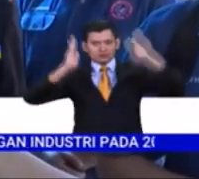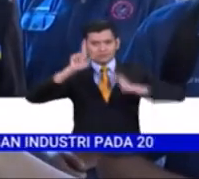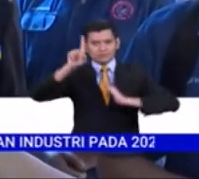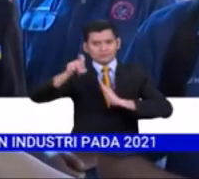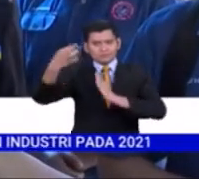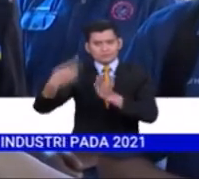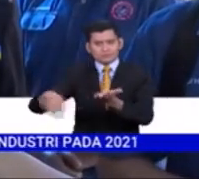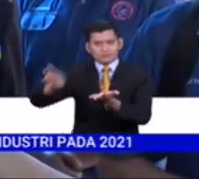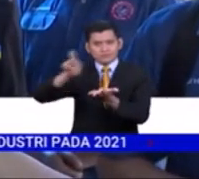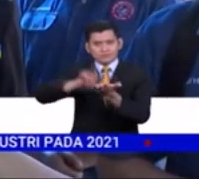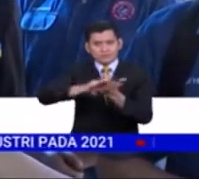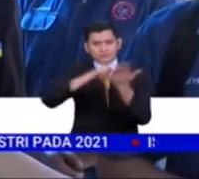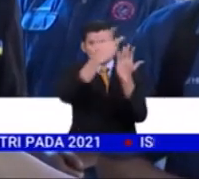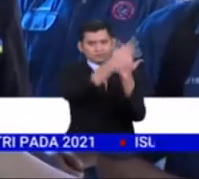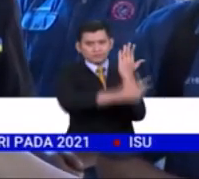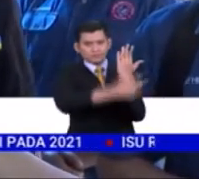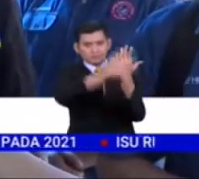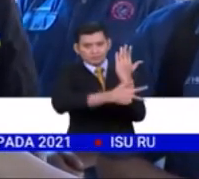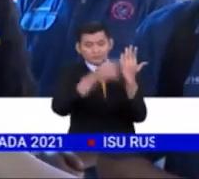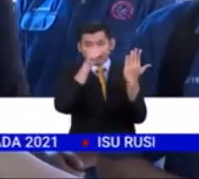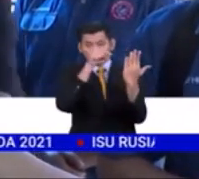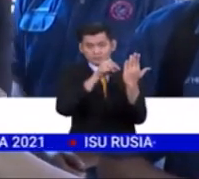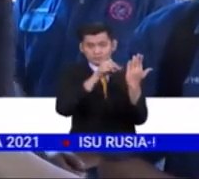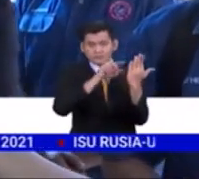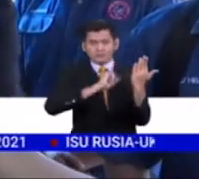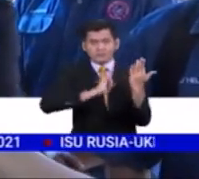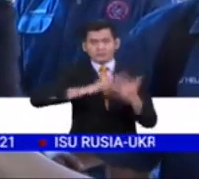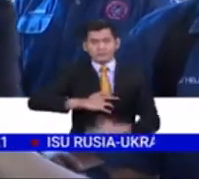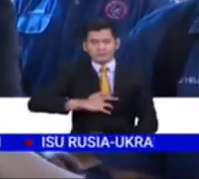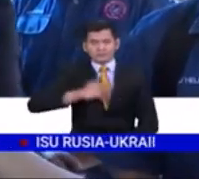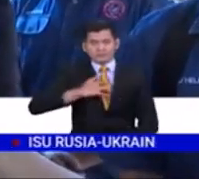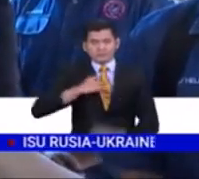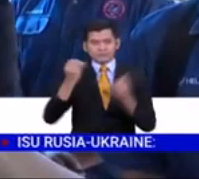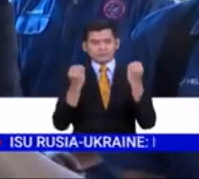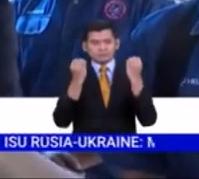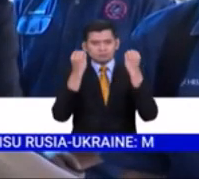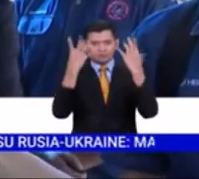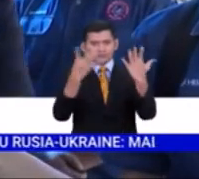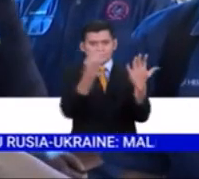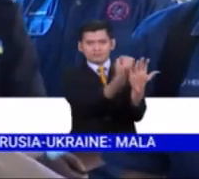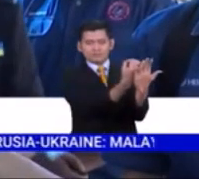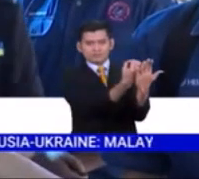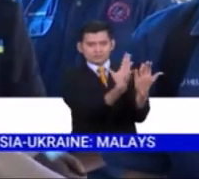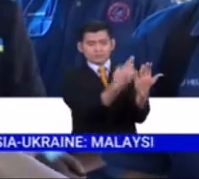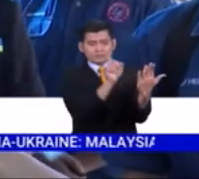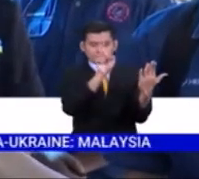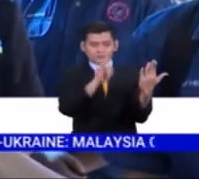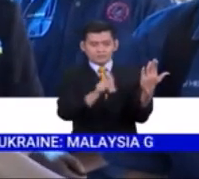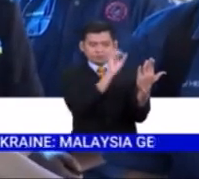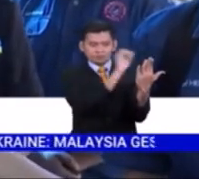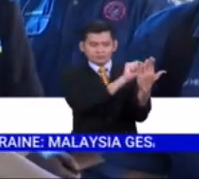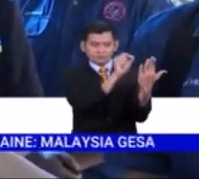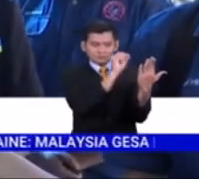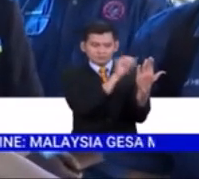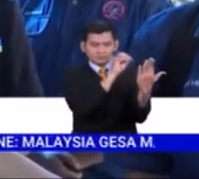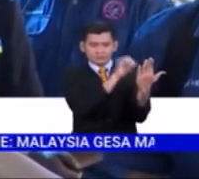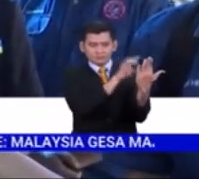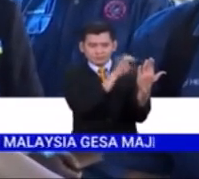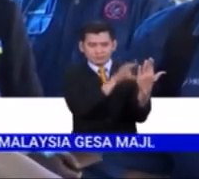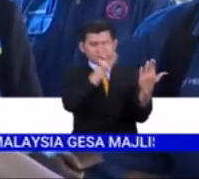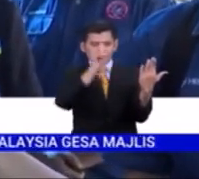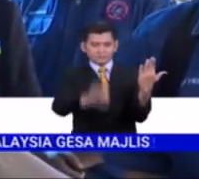dalam MySejahtera. Saya rasa banyaklah maklumat-maklumat yang perlu diisi dan perlu dipatuhi oleh